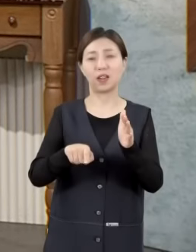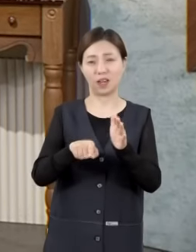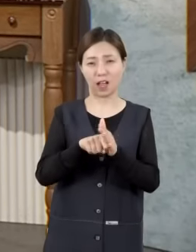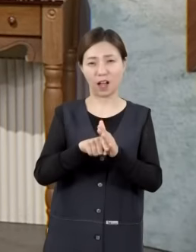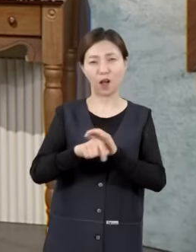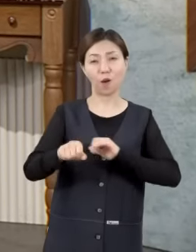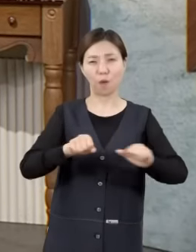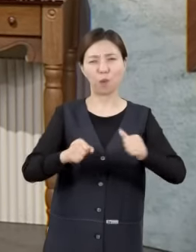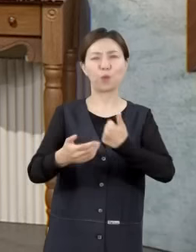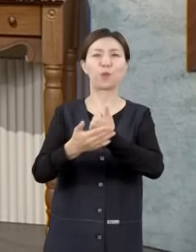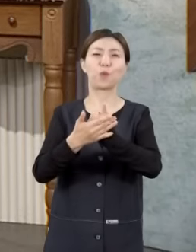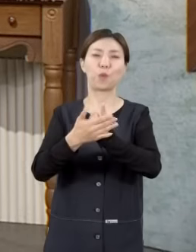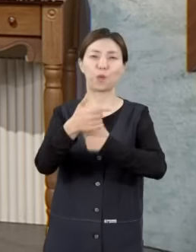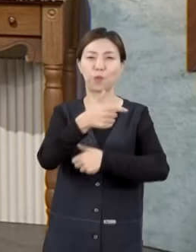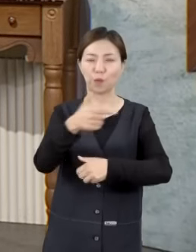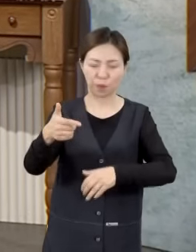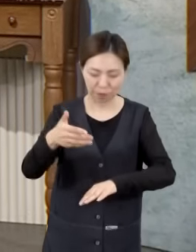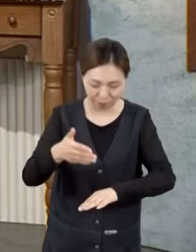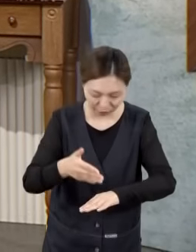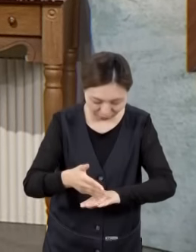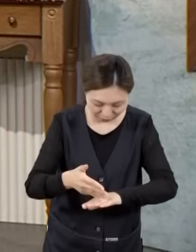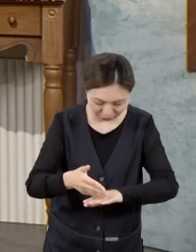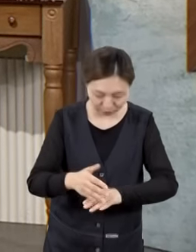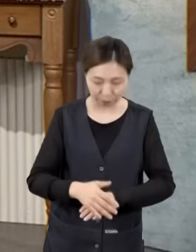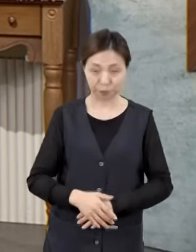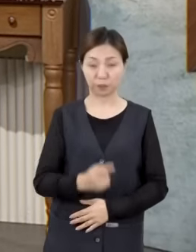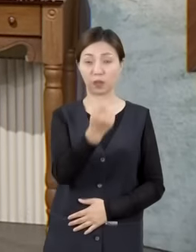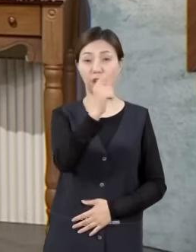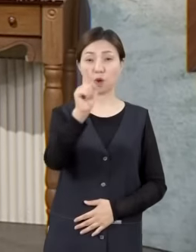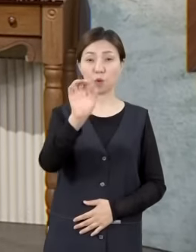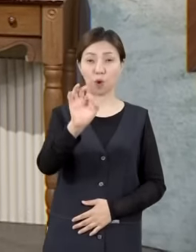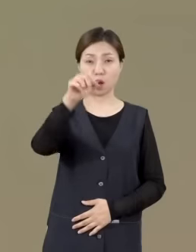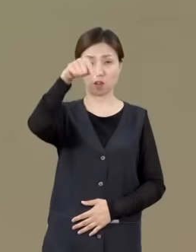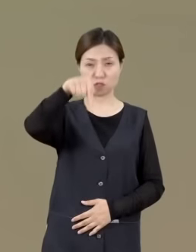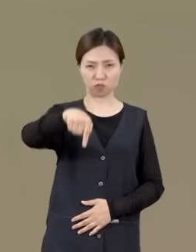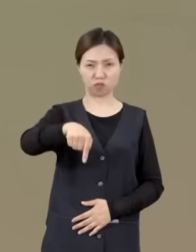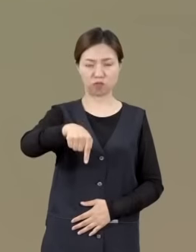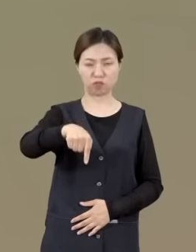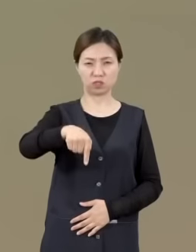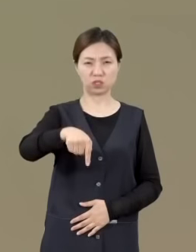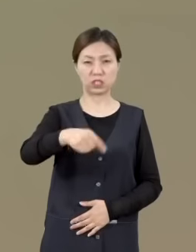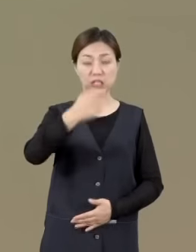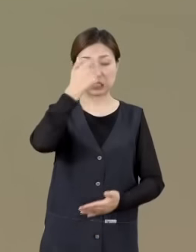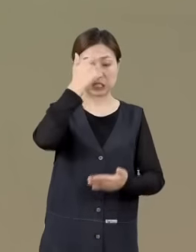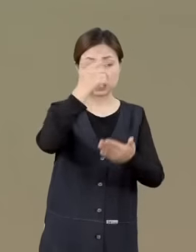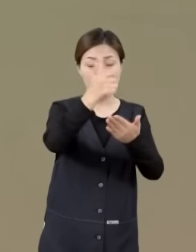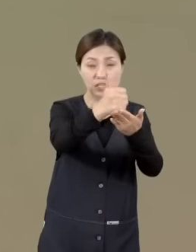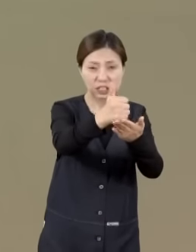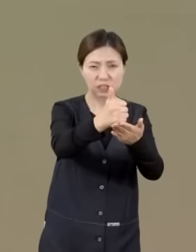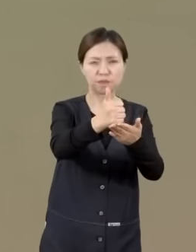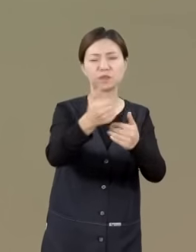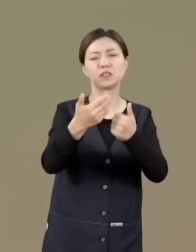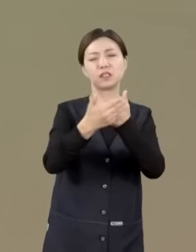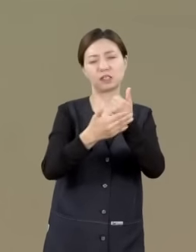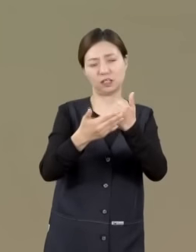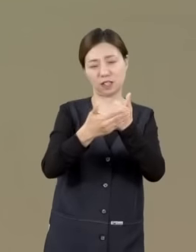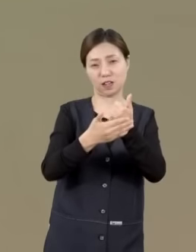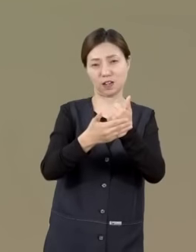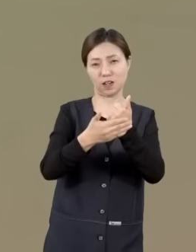있게 독려해 주셔서 감사합니다 더욱 많은 사람들이